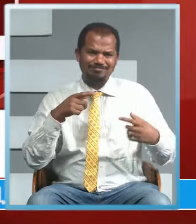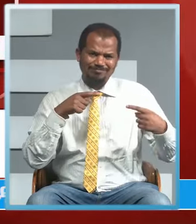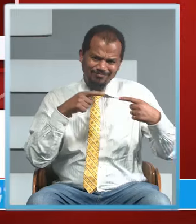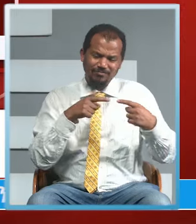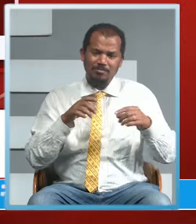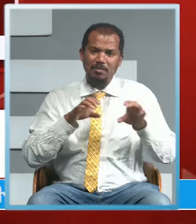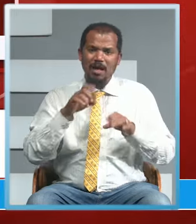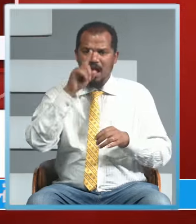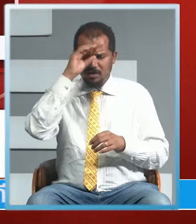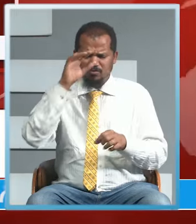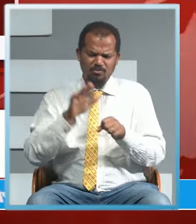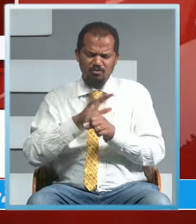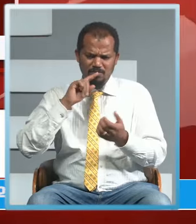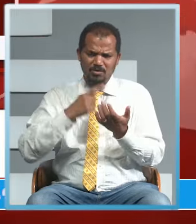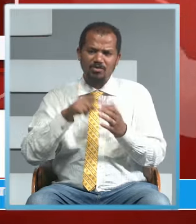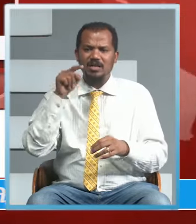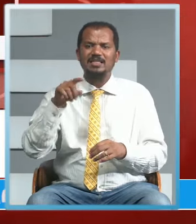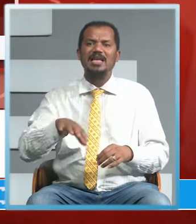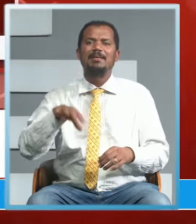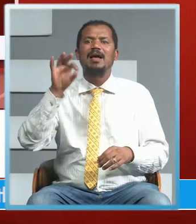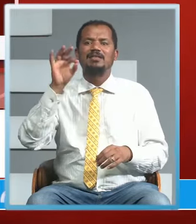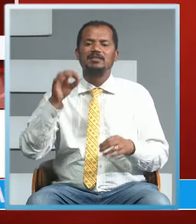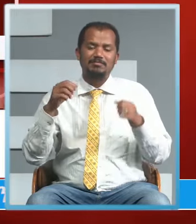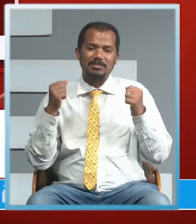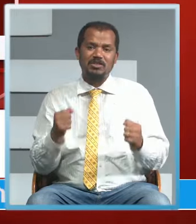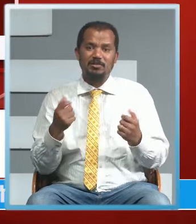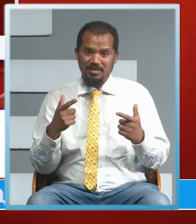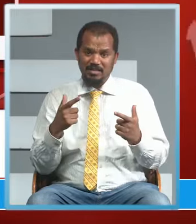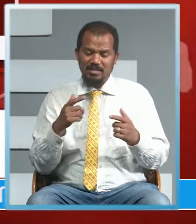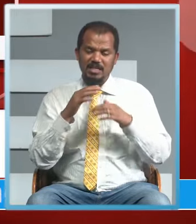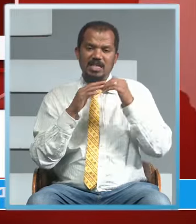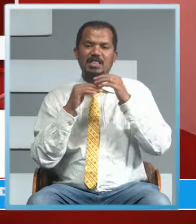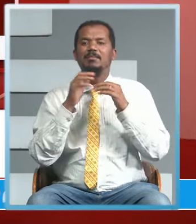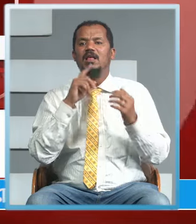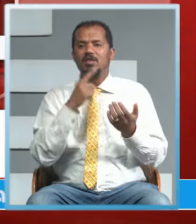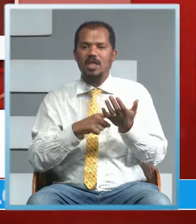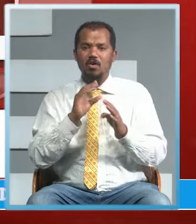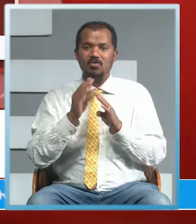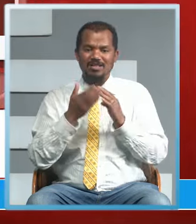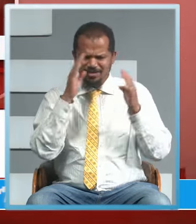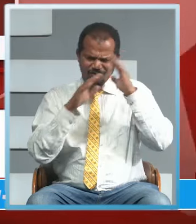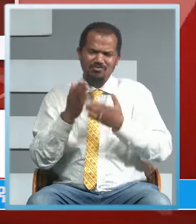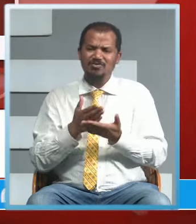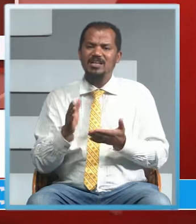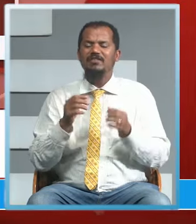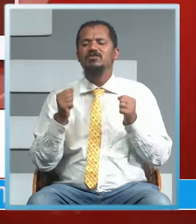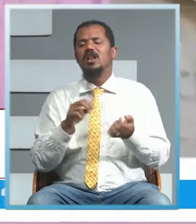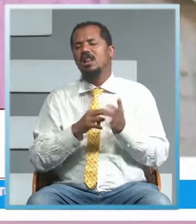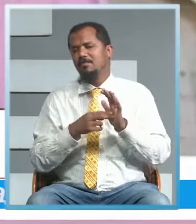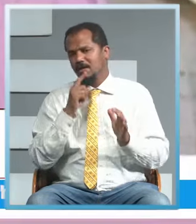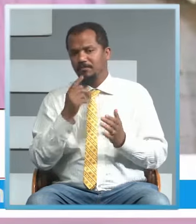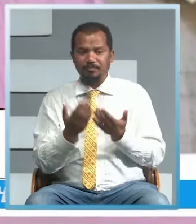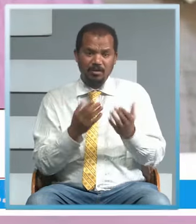ተስስር በመፍጠር አንድ ሰው ሙሉ መረጃውን ከዛ የማግኘት የምንችልበት እድል እየተመቻቸ ነው። እዚህ ሁኔታ ችግሩ ሊቀረፍ ይችላል